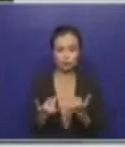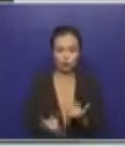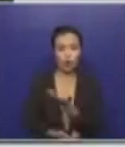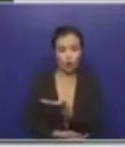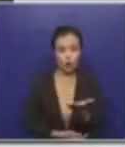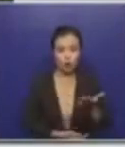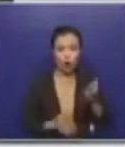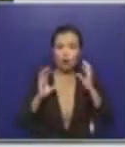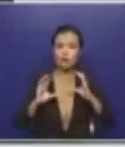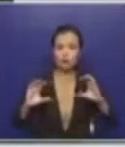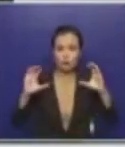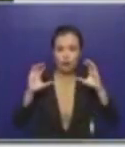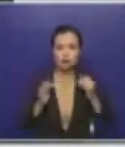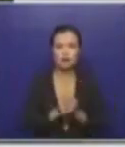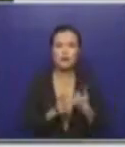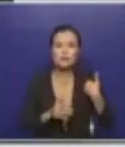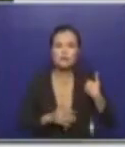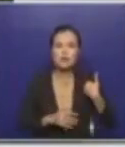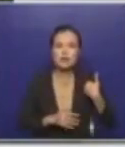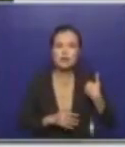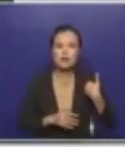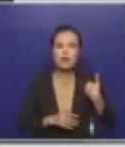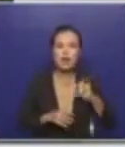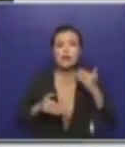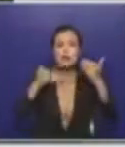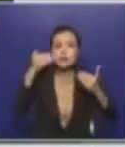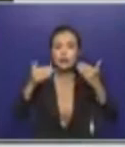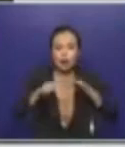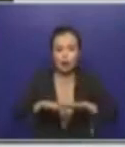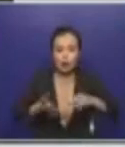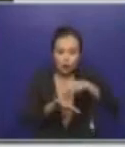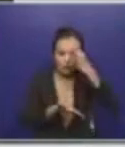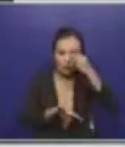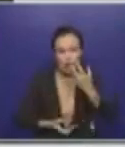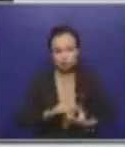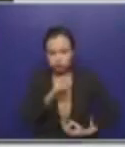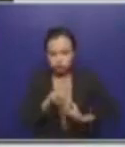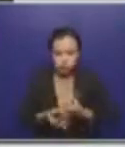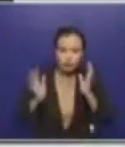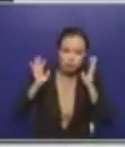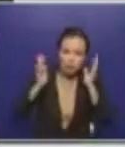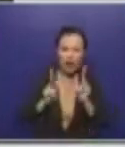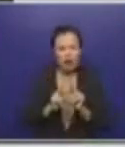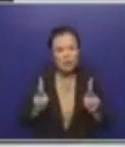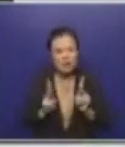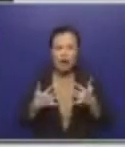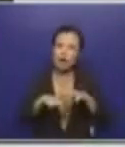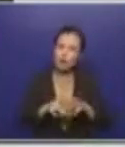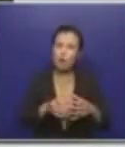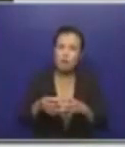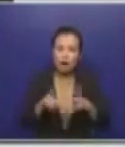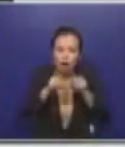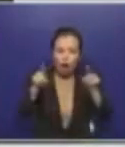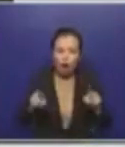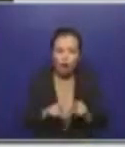ให้ฝ่ายรัฐบาลเนี่ยมีเวทีให้น้องๆได้แสดงออกเต็มที่ครับอย่าเอามาในกรรมธิการอย่าเอามาร่วมเพื่อไปการตีกรอบเข